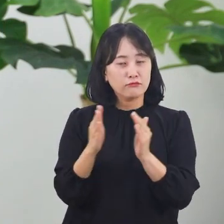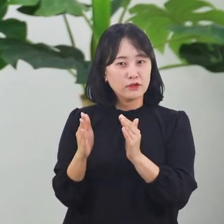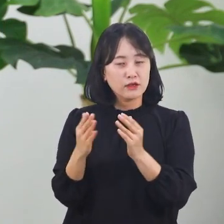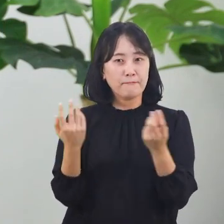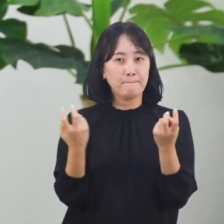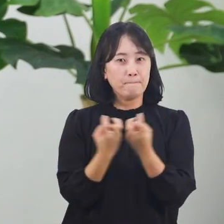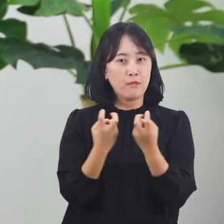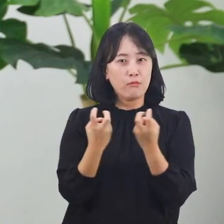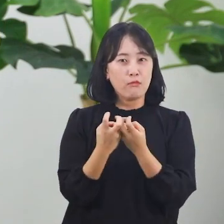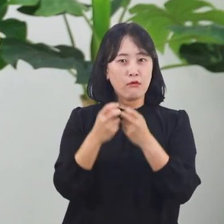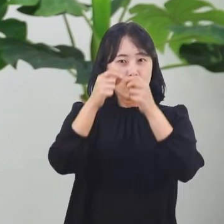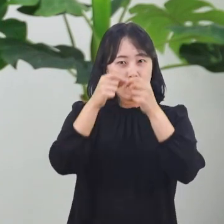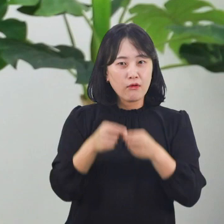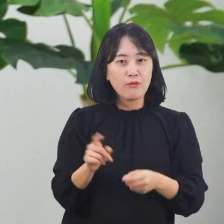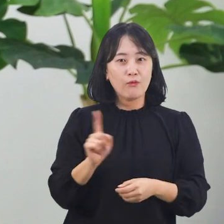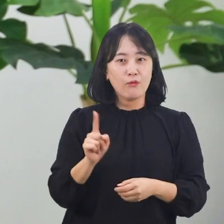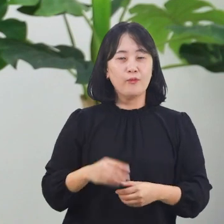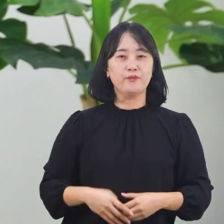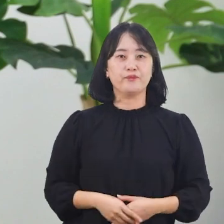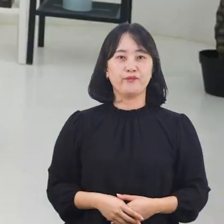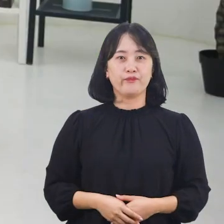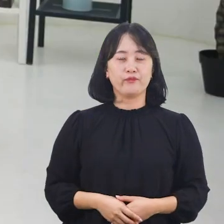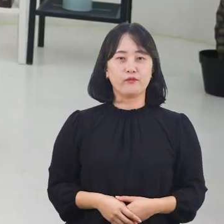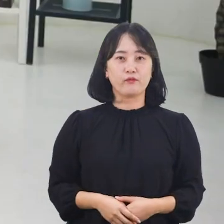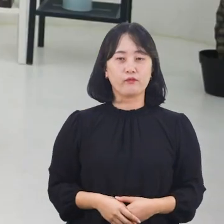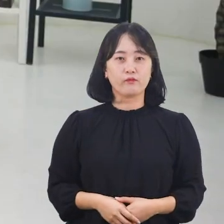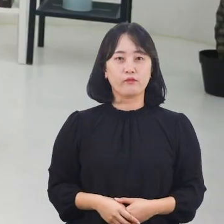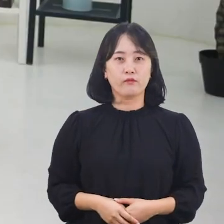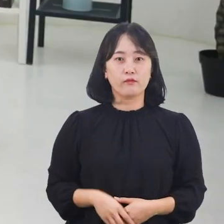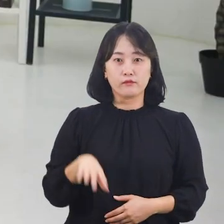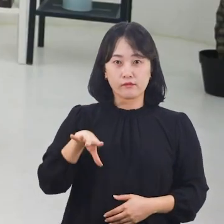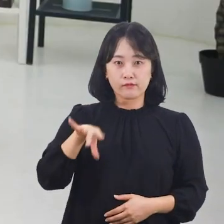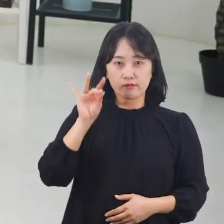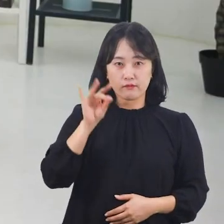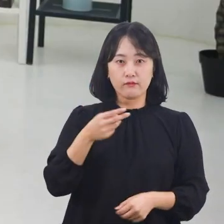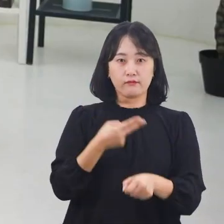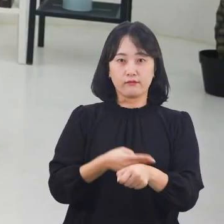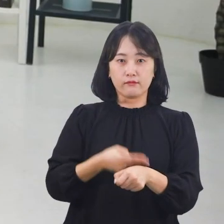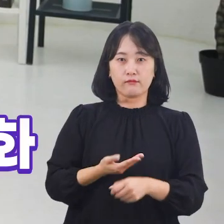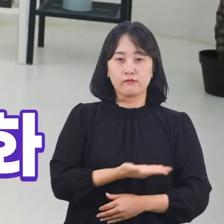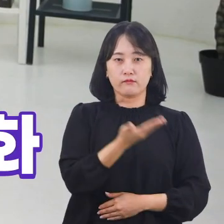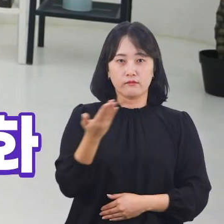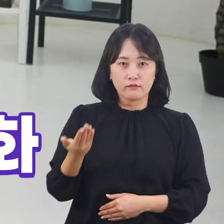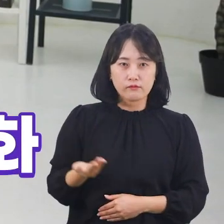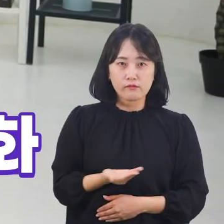진행하려면 구체적으로 어떻게 해야 할까요? 일단